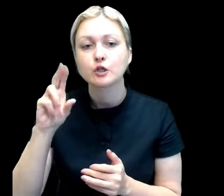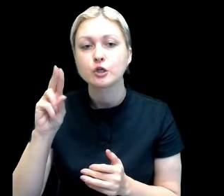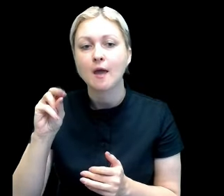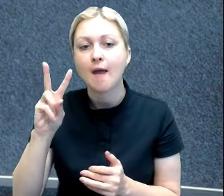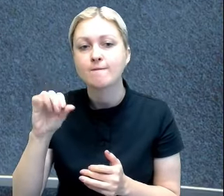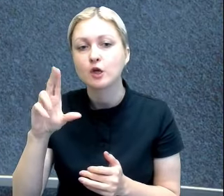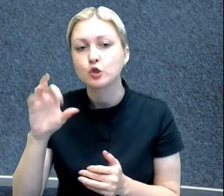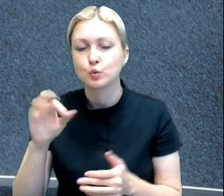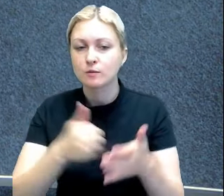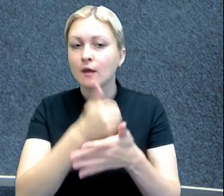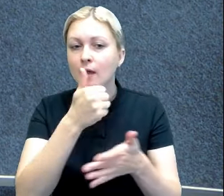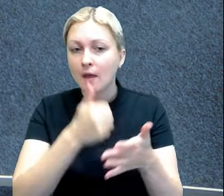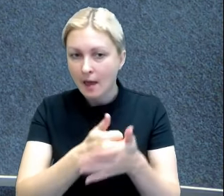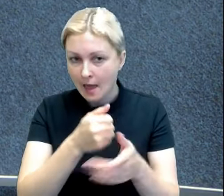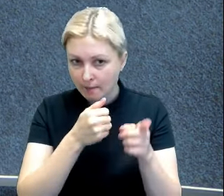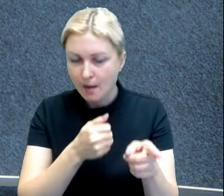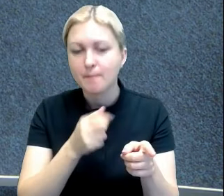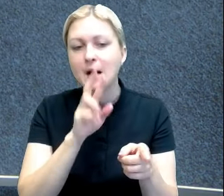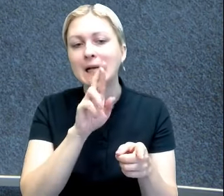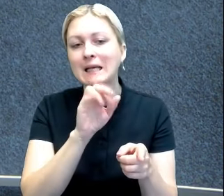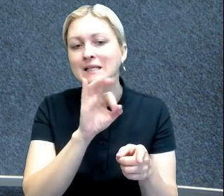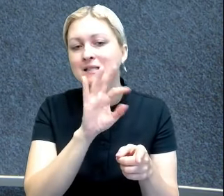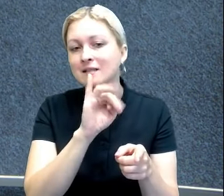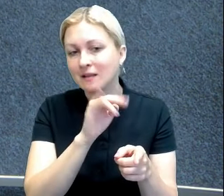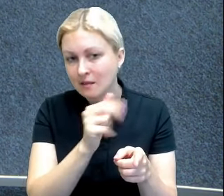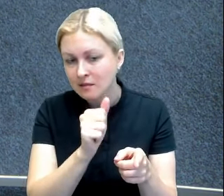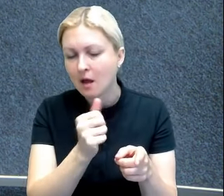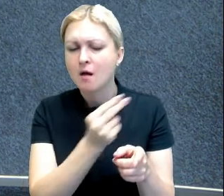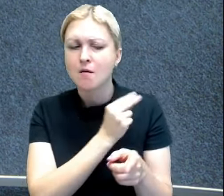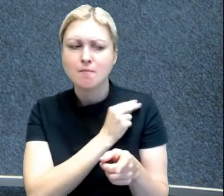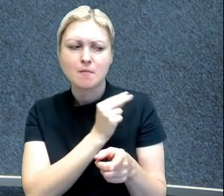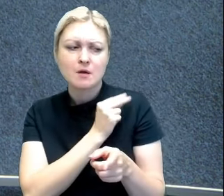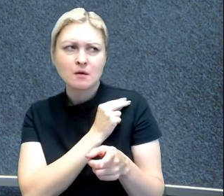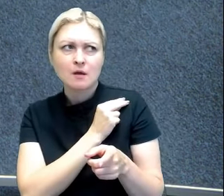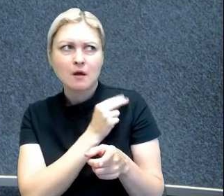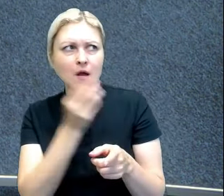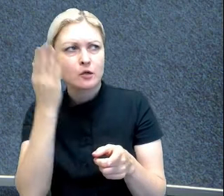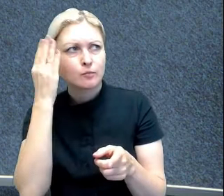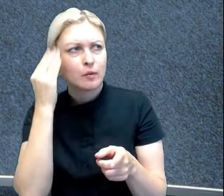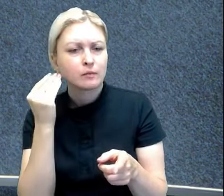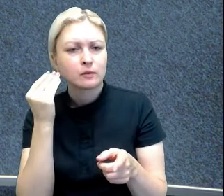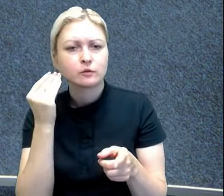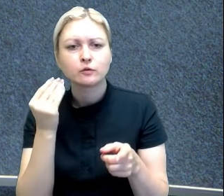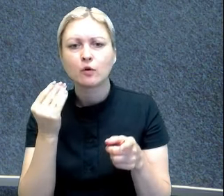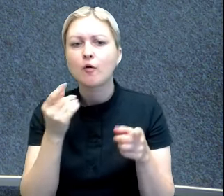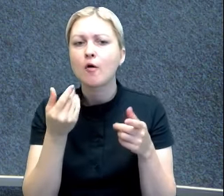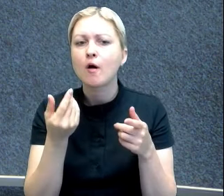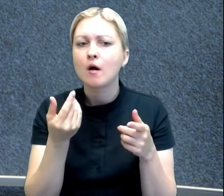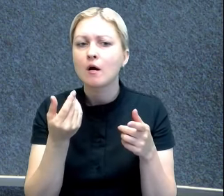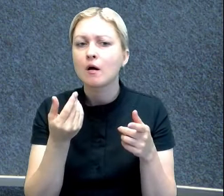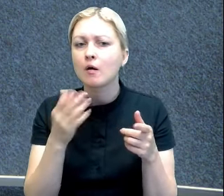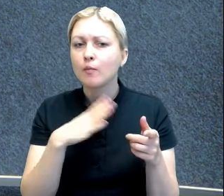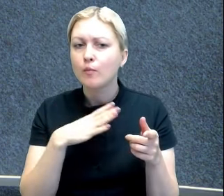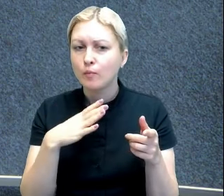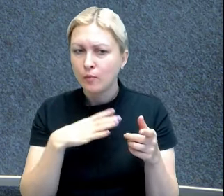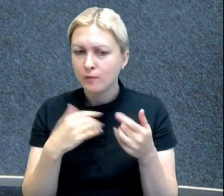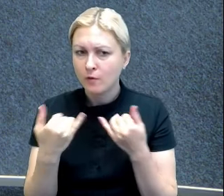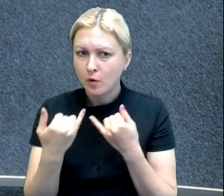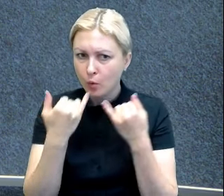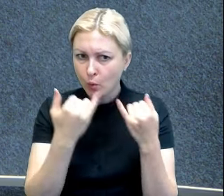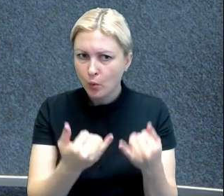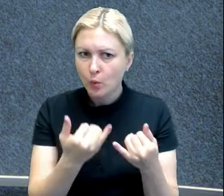kristina priminkite mums man reiks kad šitą išlyga taikoma nuo pat pirmųjų burlivio